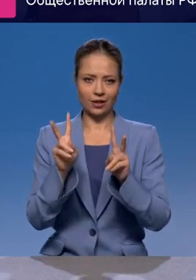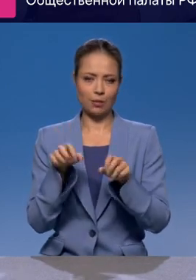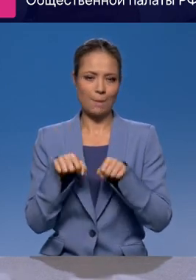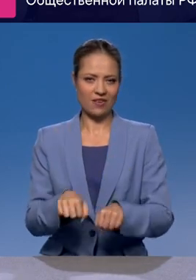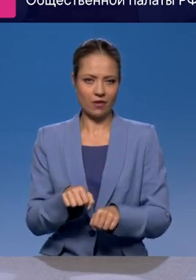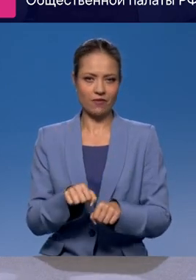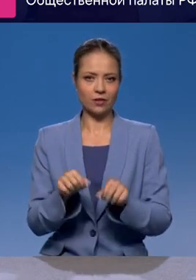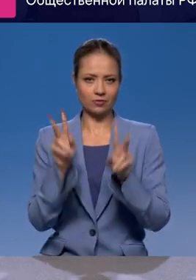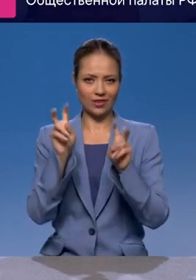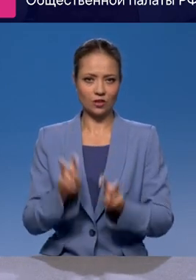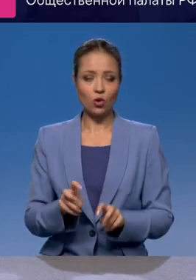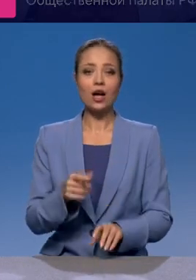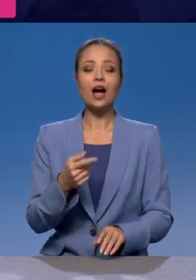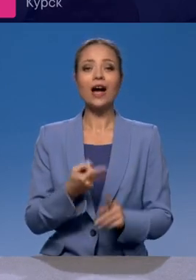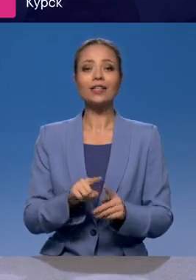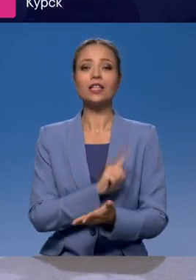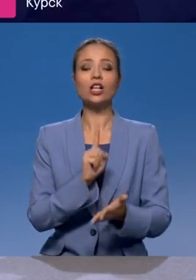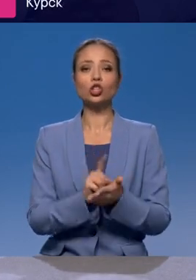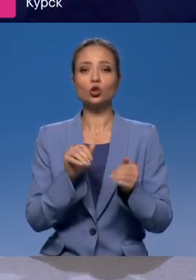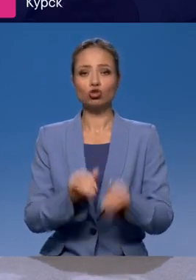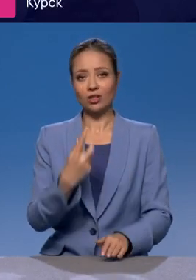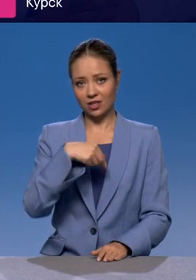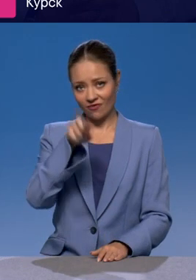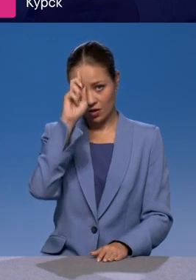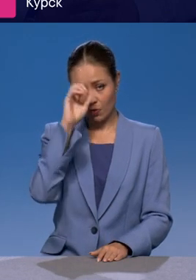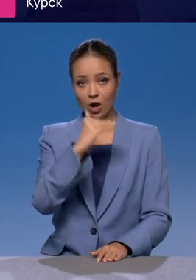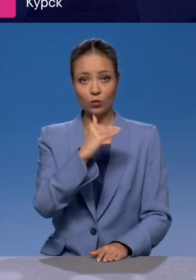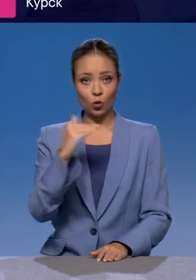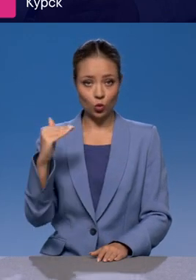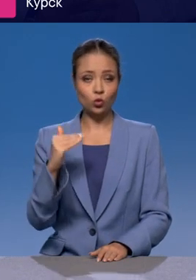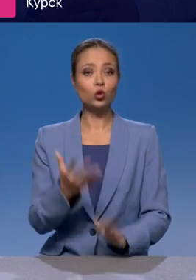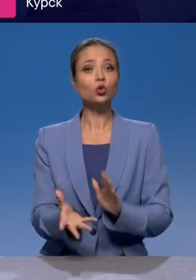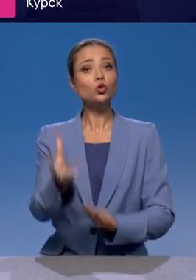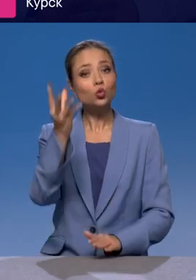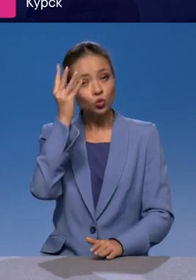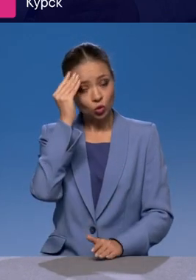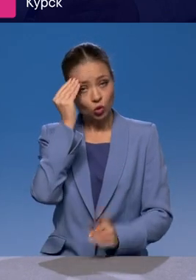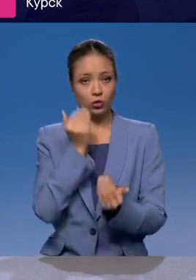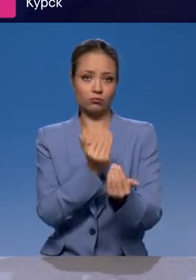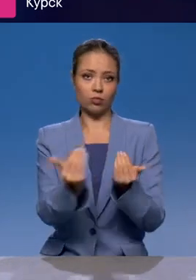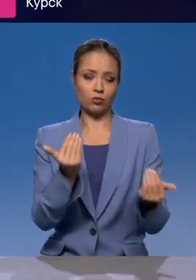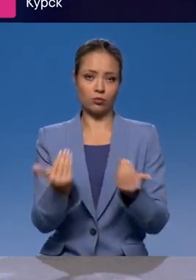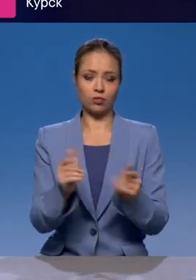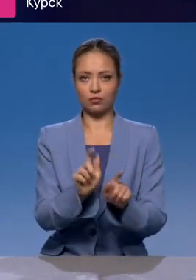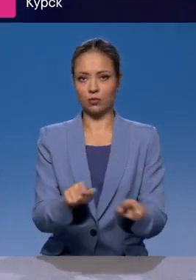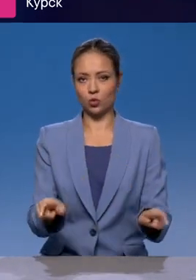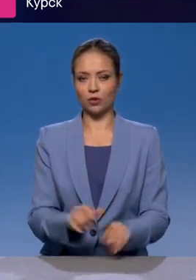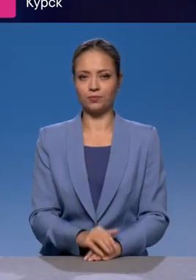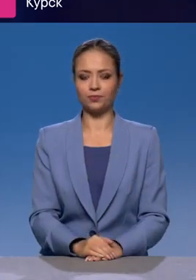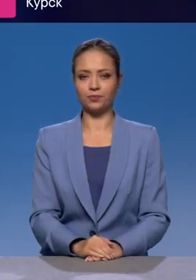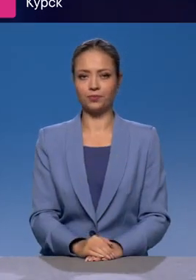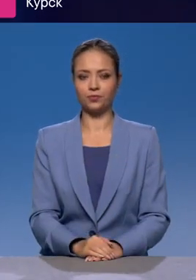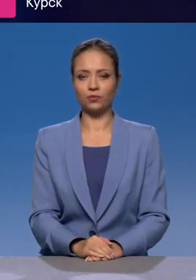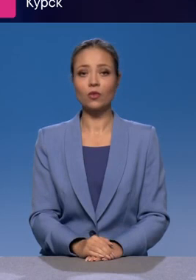на самом деле это должно решаться на федеральном уровне и с учетом широкого общественного обсуждения вопрос. И мы, конечно,